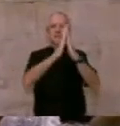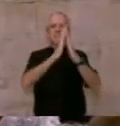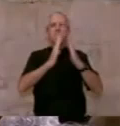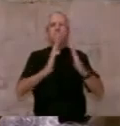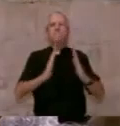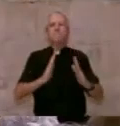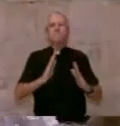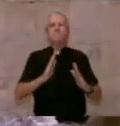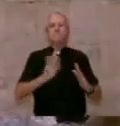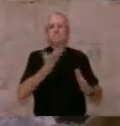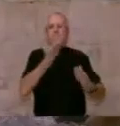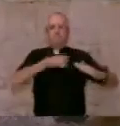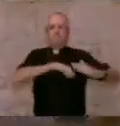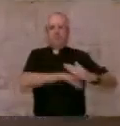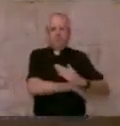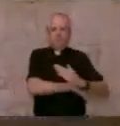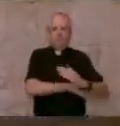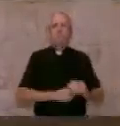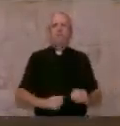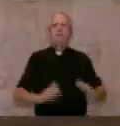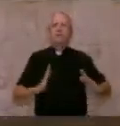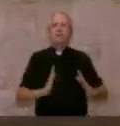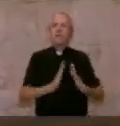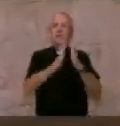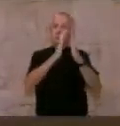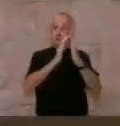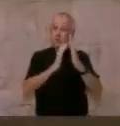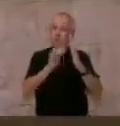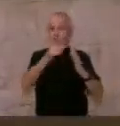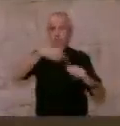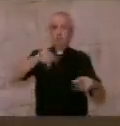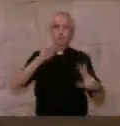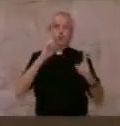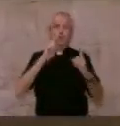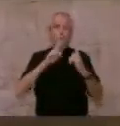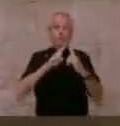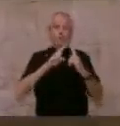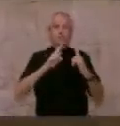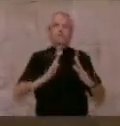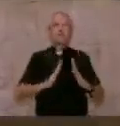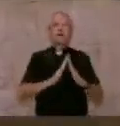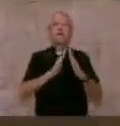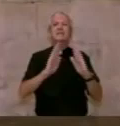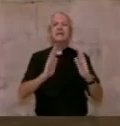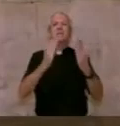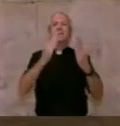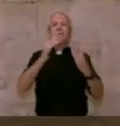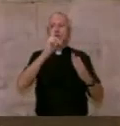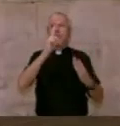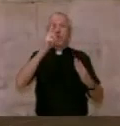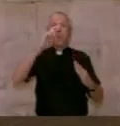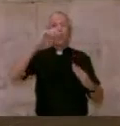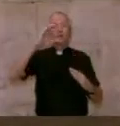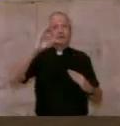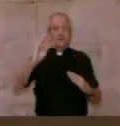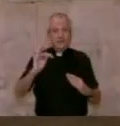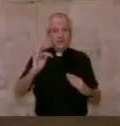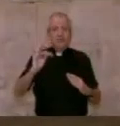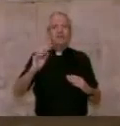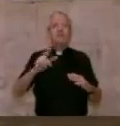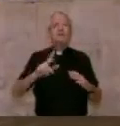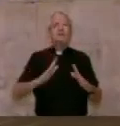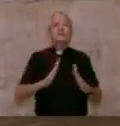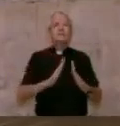Toni. I els sants i beats els coneixeu los santos y beatos que conocéis, Sant Salvador d'Horta, Sant Salvador de Horta, Sant Pere Màrtir, Sant Jordà,